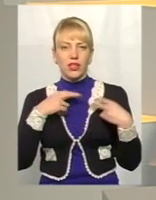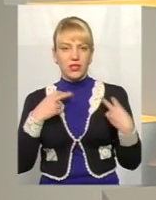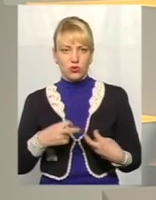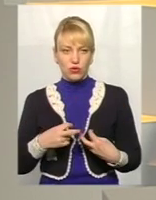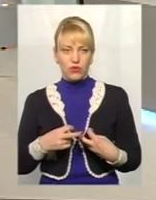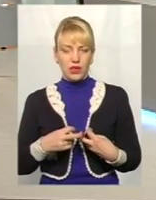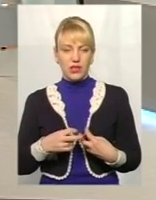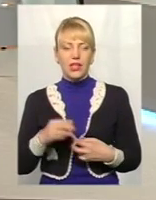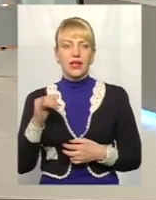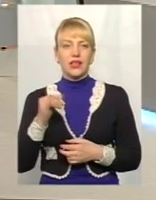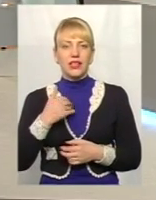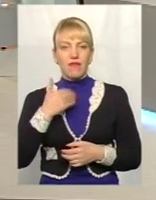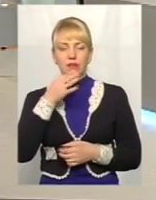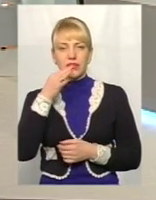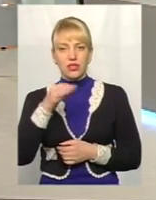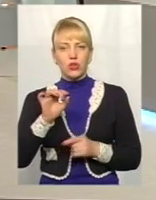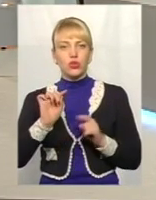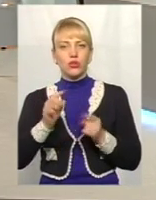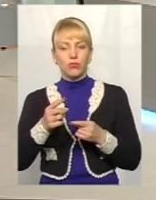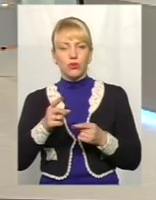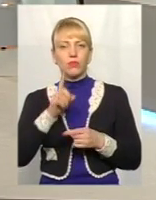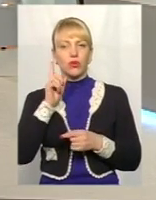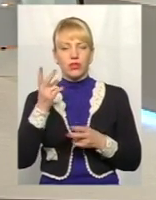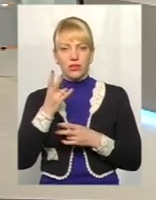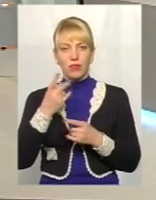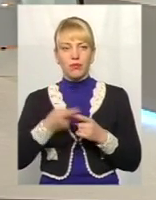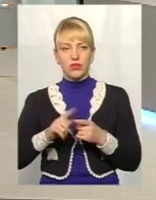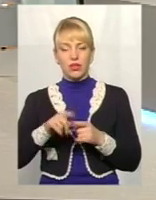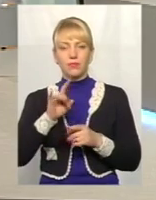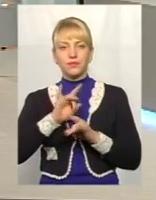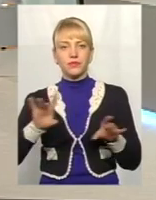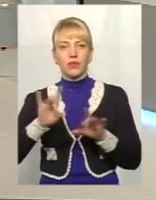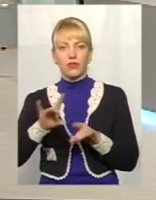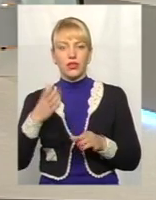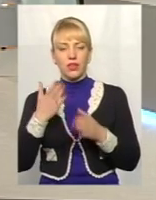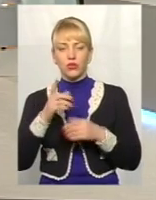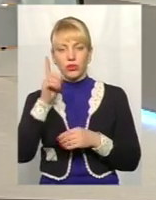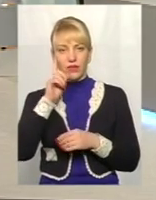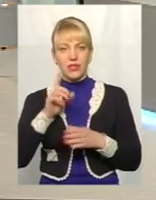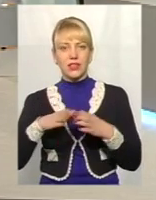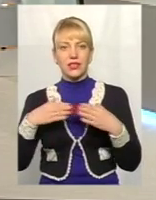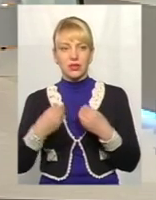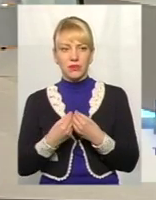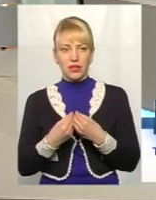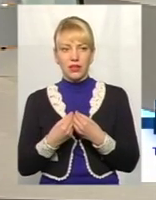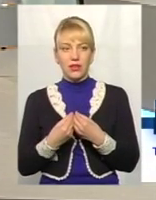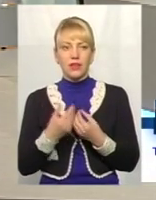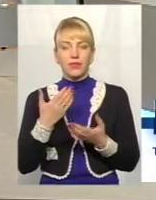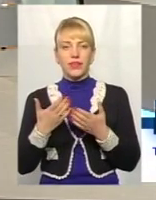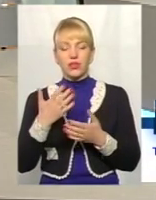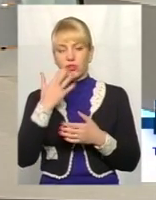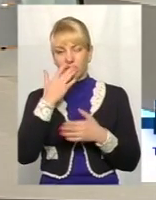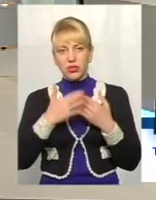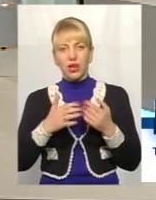ризикували. І я вам скажу, чому молоді треба про це говорити. Якщо єврейська сім'я, якщо, вибачайте,